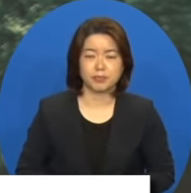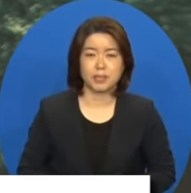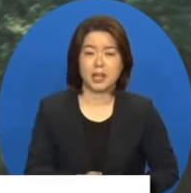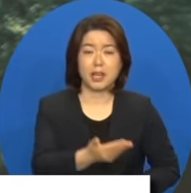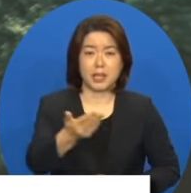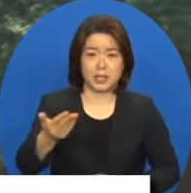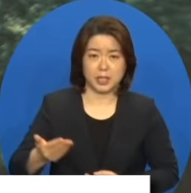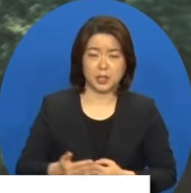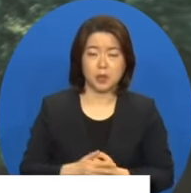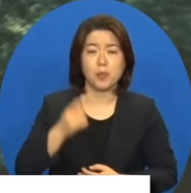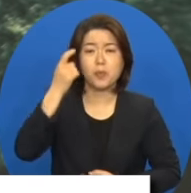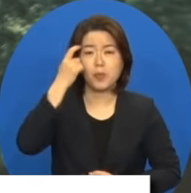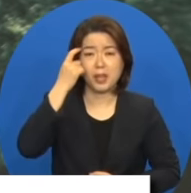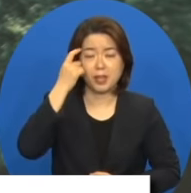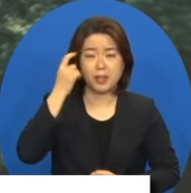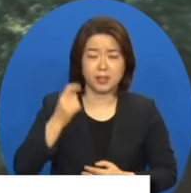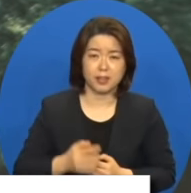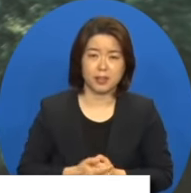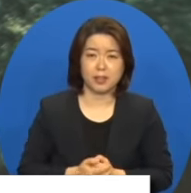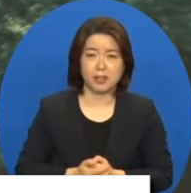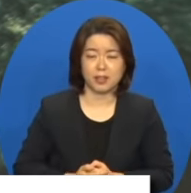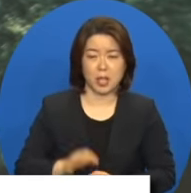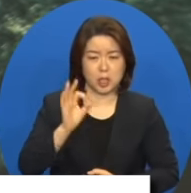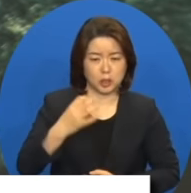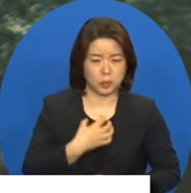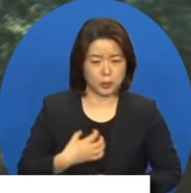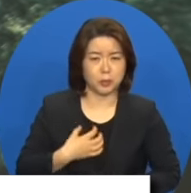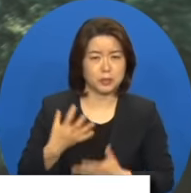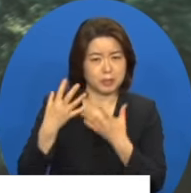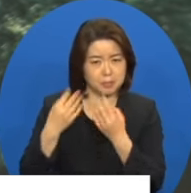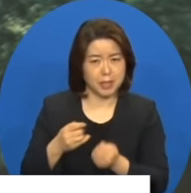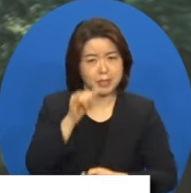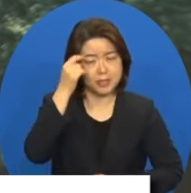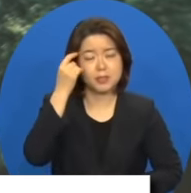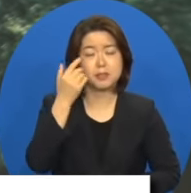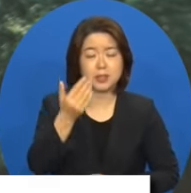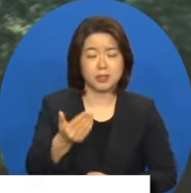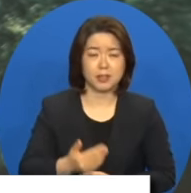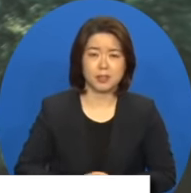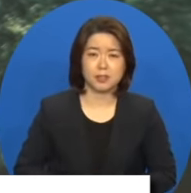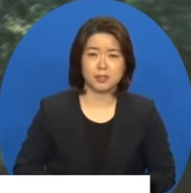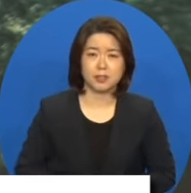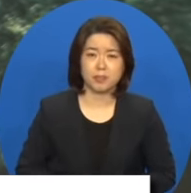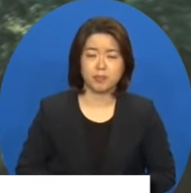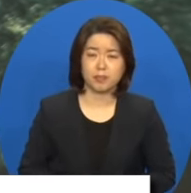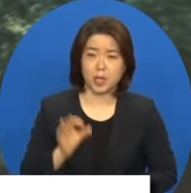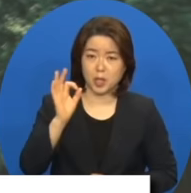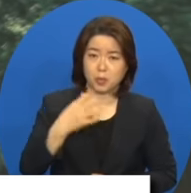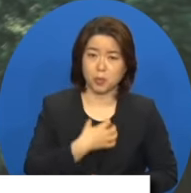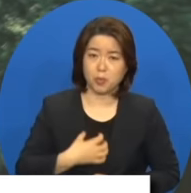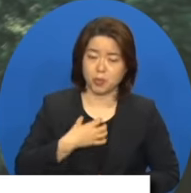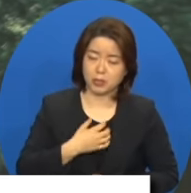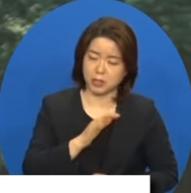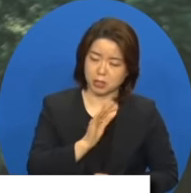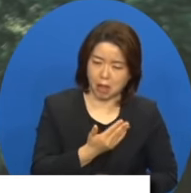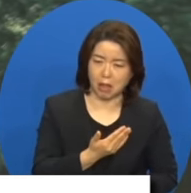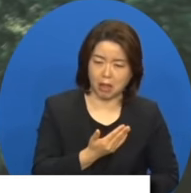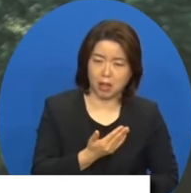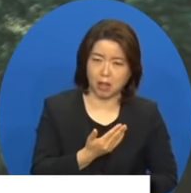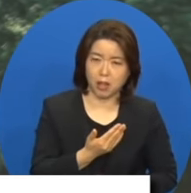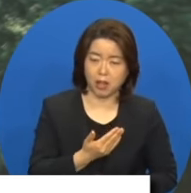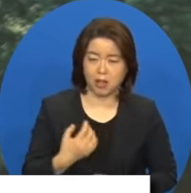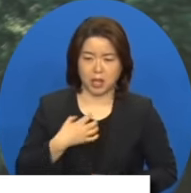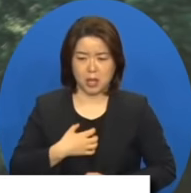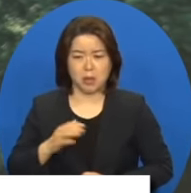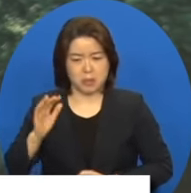여러분, 왜 돈 걱정을 그렇게 하는 거죠? 돈 걱정이 되는데,